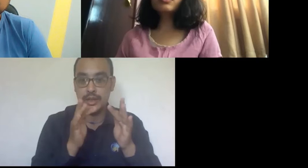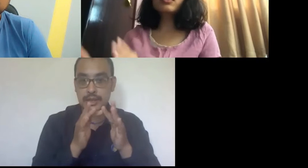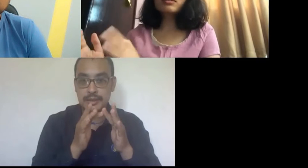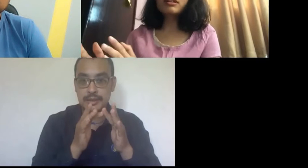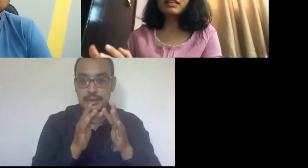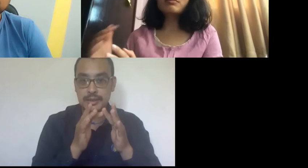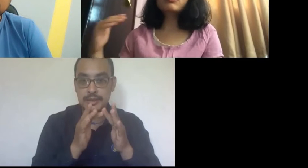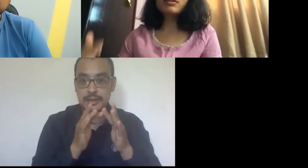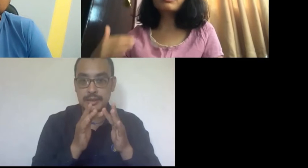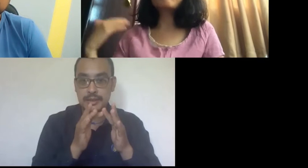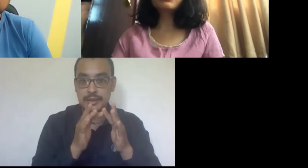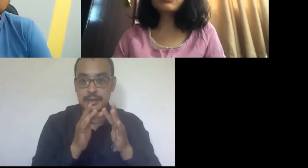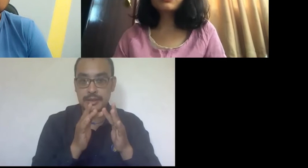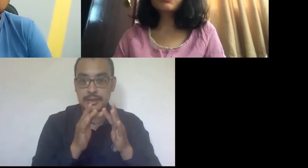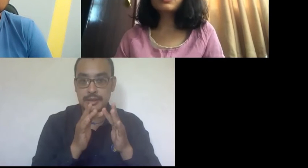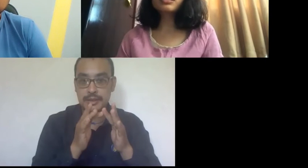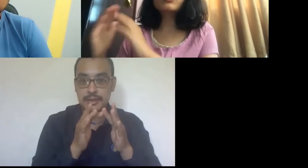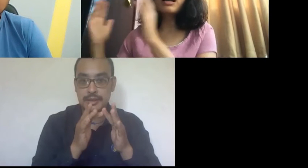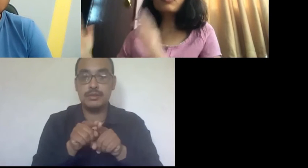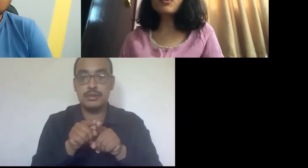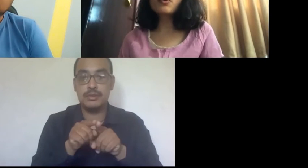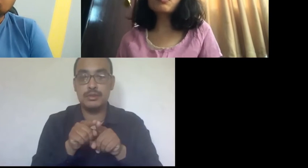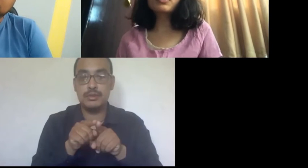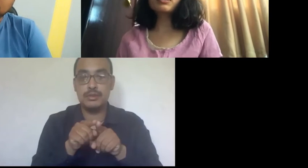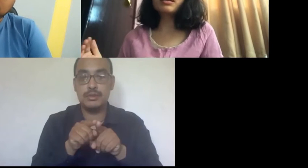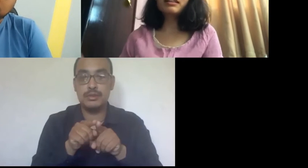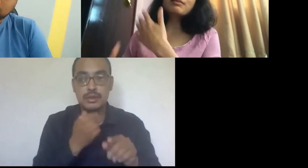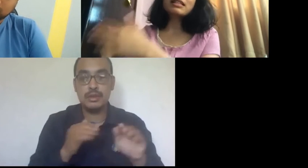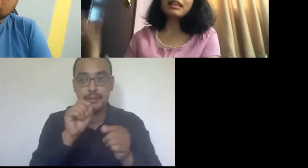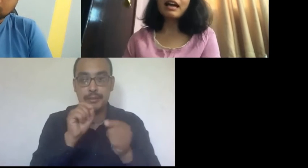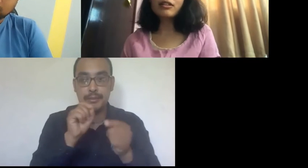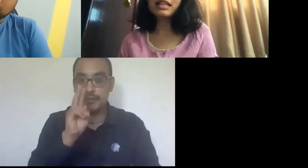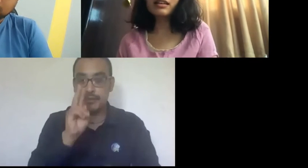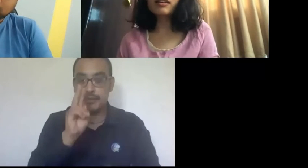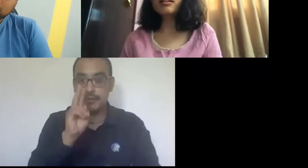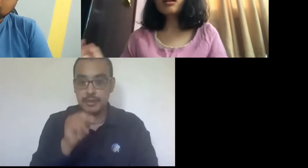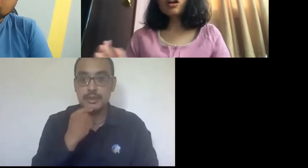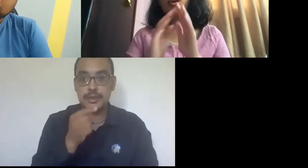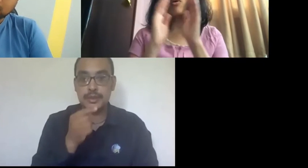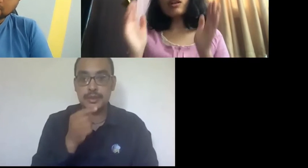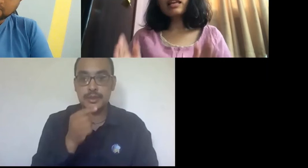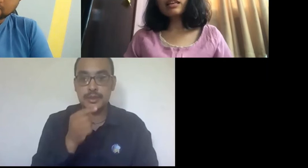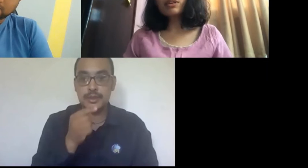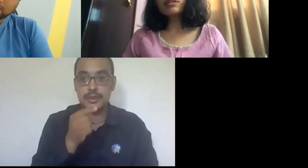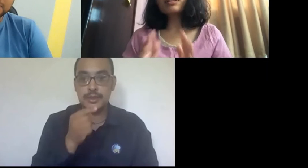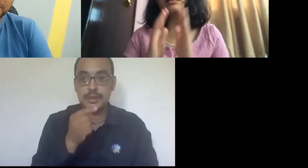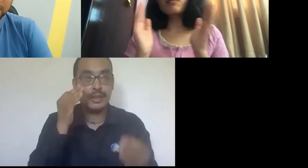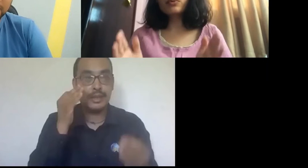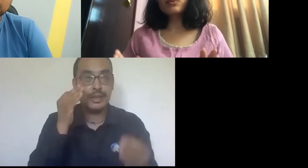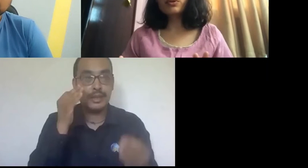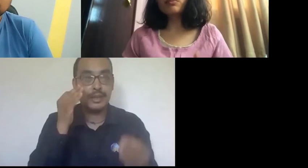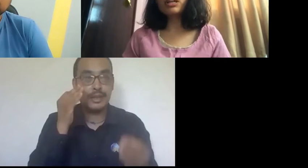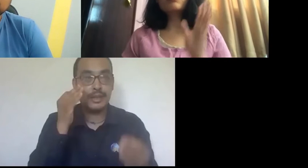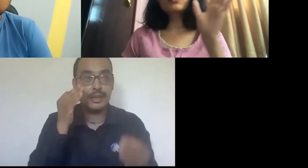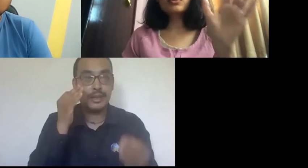फ्यामिली जुन छ त्यसमा जुन एउटा रिलेसनसिप हुन्छ नि त्यो राम्रो बनाउनु पर्छ भने त्यसमा चाहिँ ध्यान नजाने होइन. मेरो अनलाइन इमेजहरू चाहिँ राम्रो